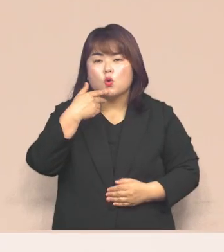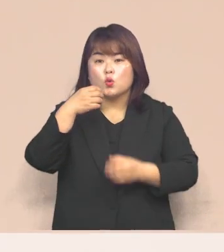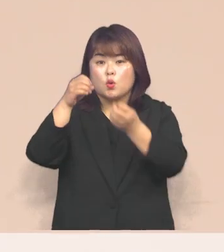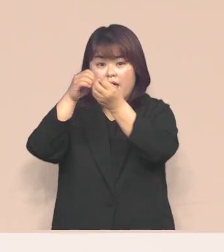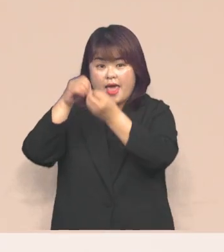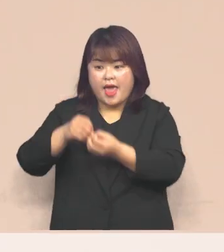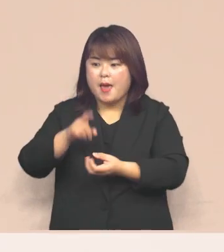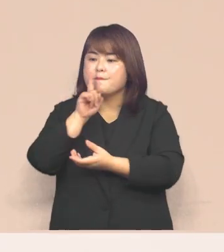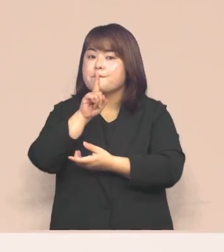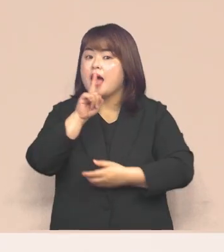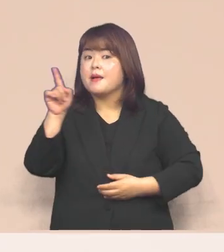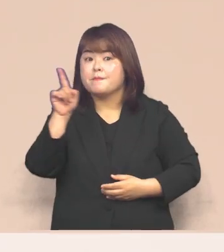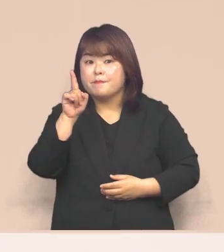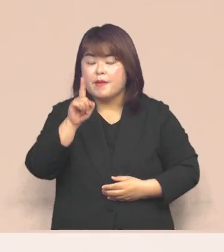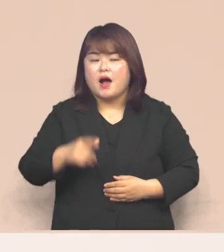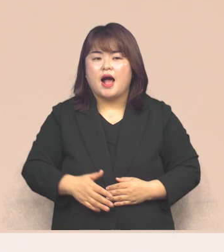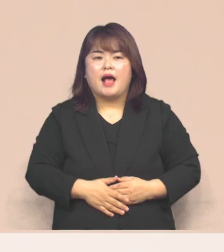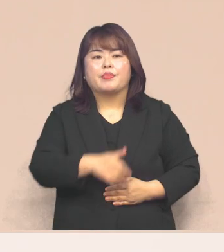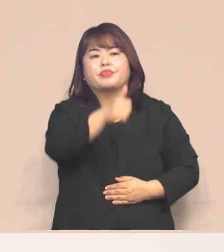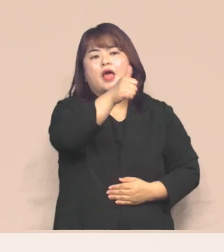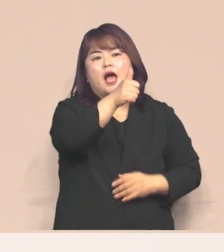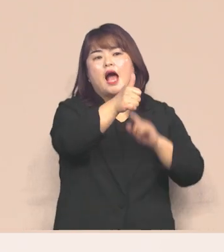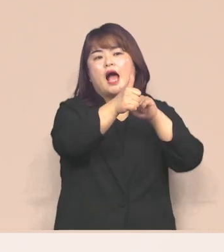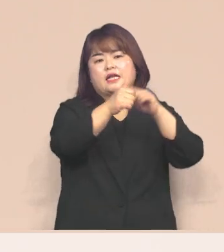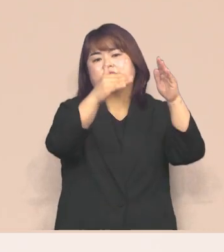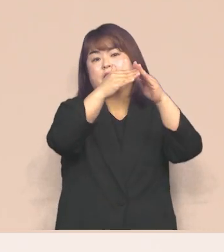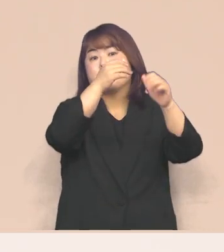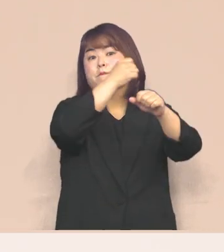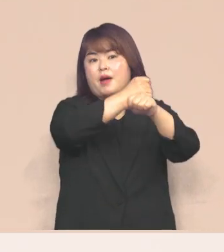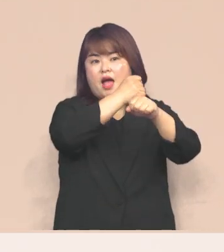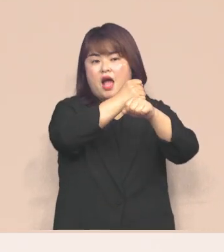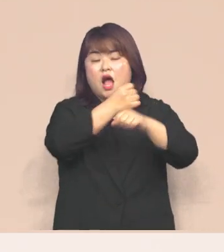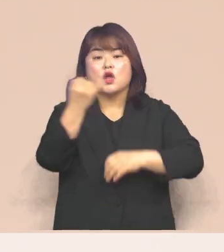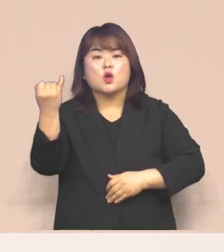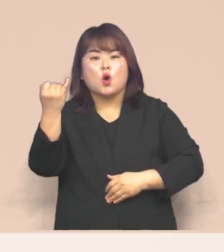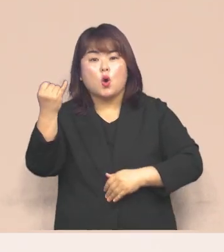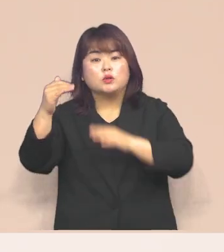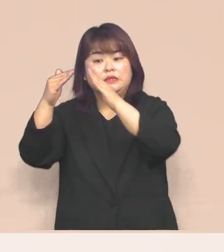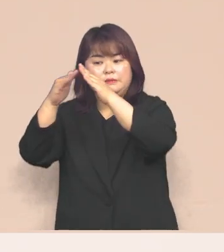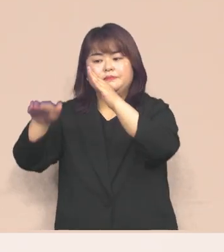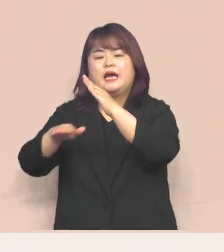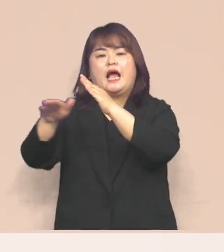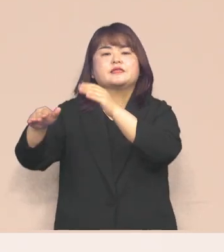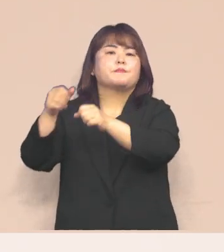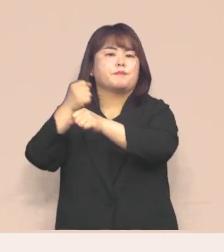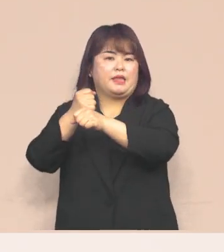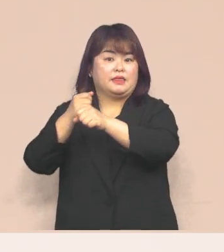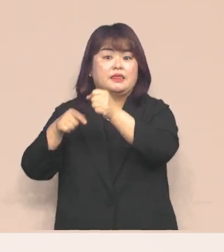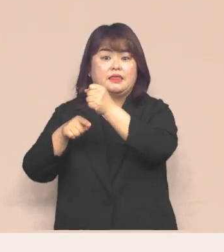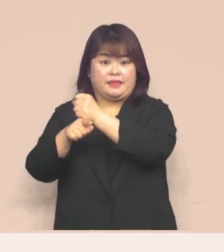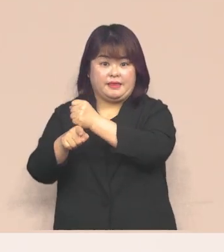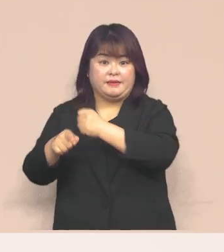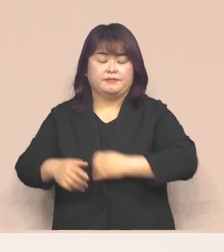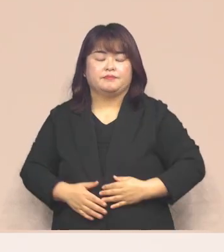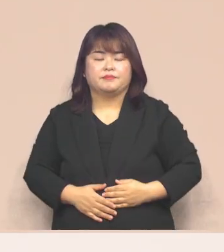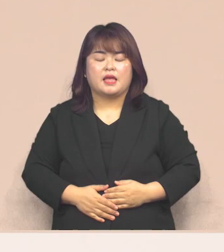속담에 이런 말이 있습니다. Men make house, women make home.